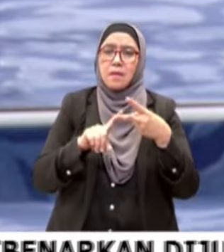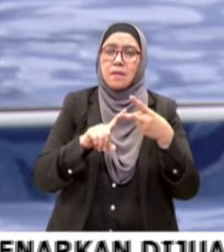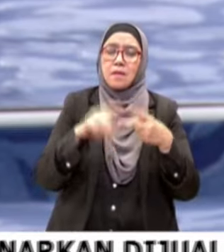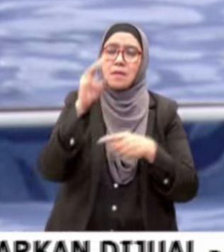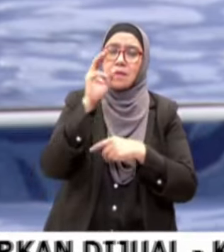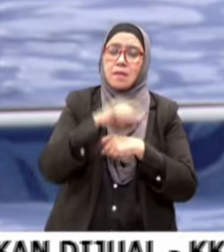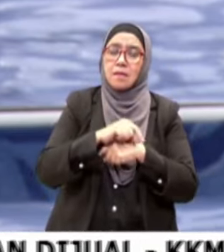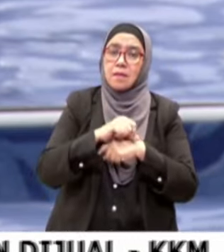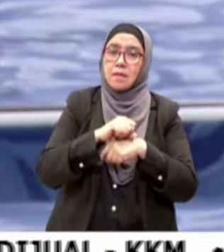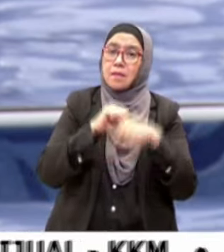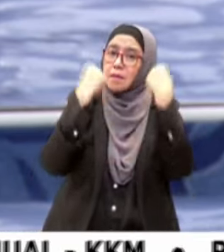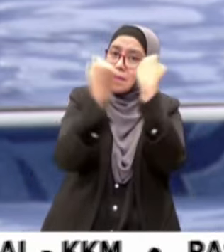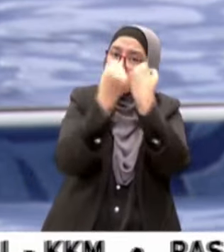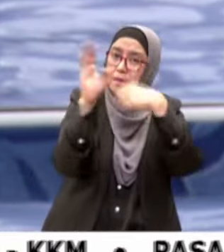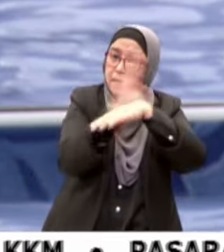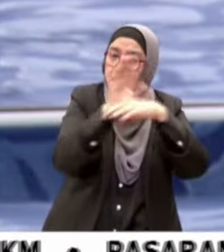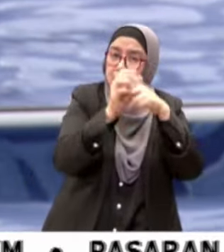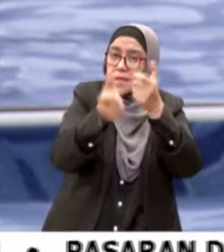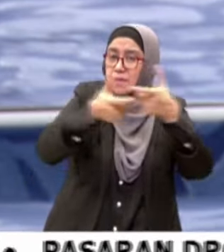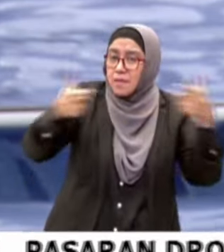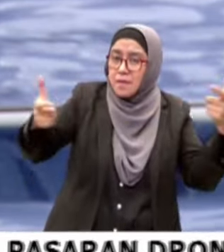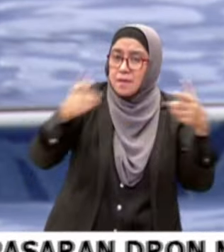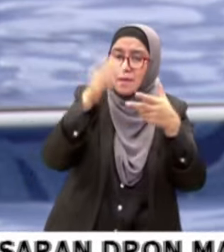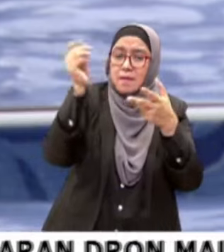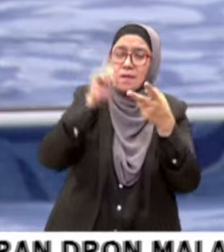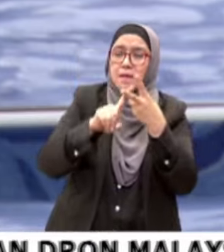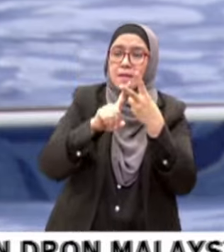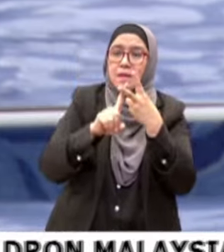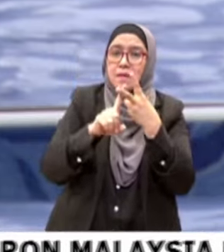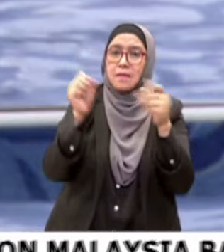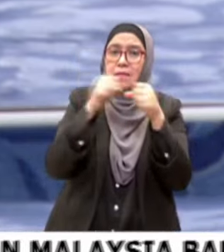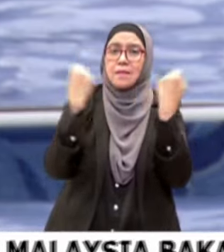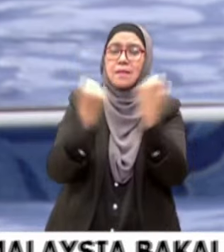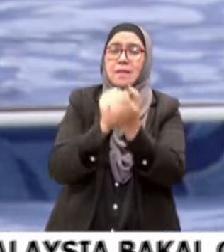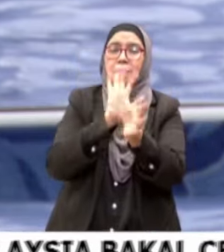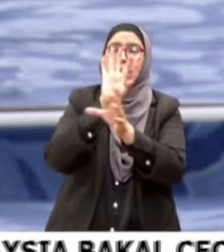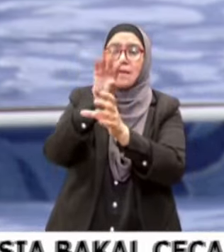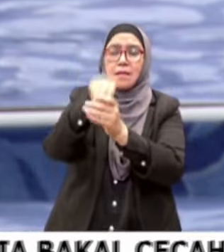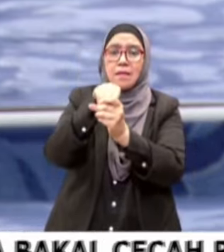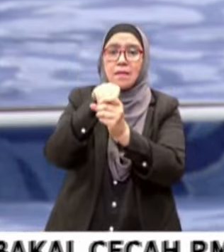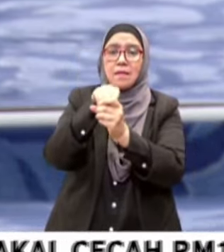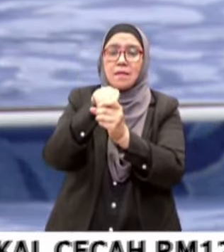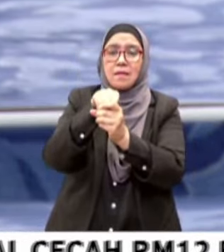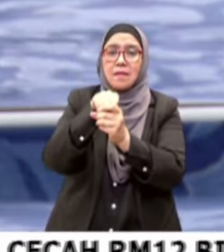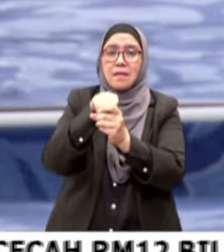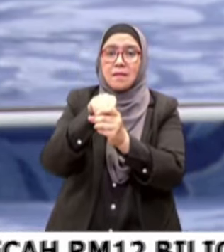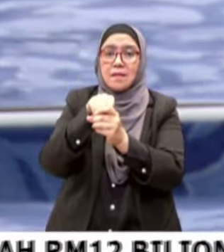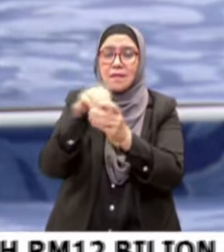besar melainkan yang melibatkan di dalam isu security